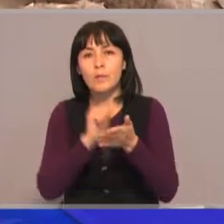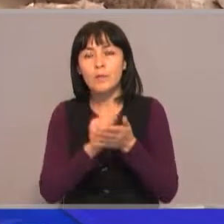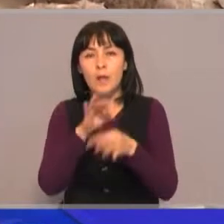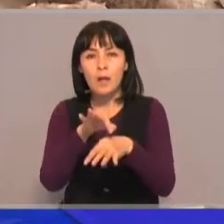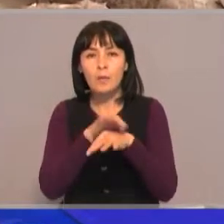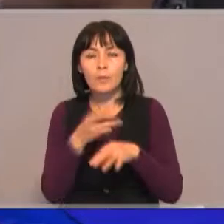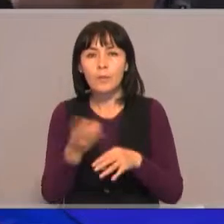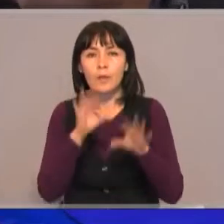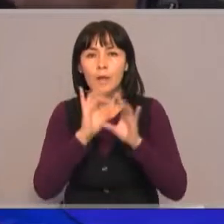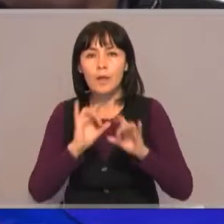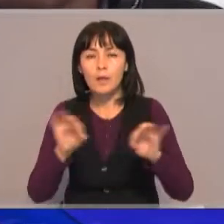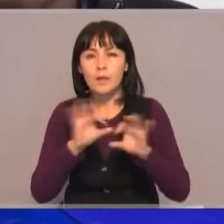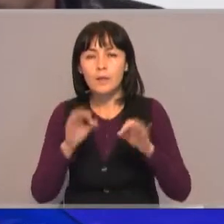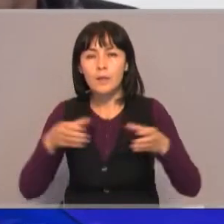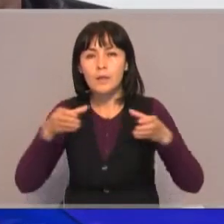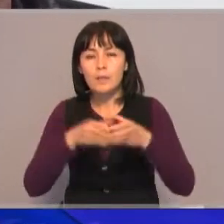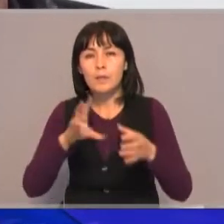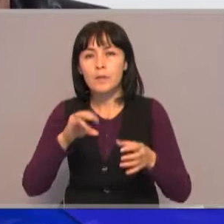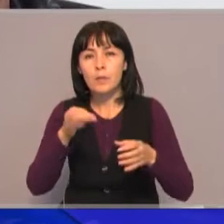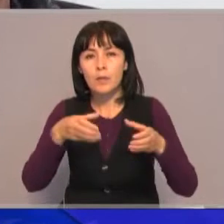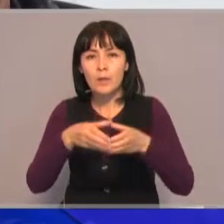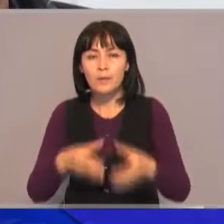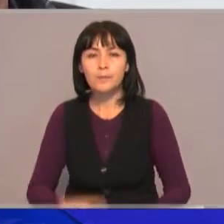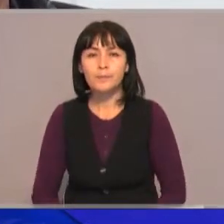личности, рассказали члены партии Нур-Отан.